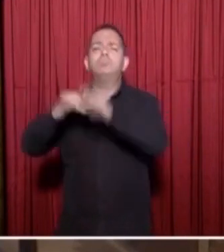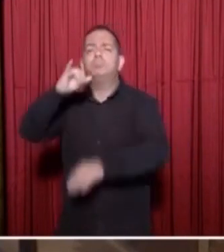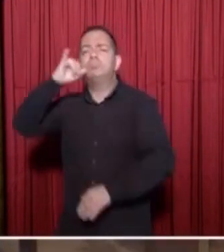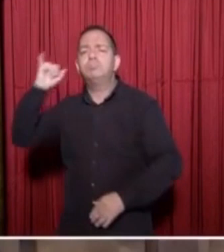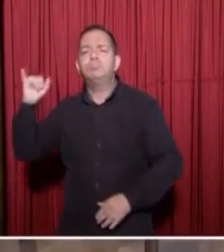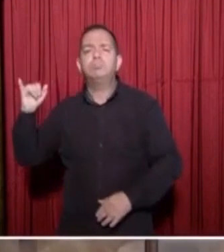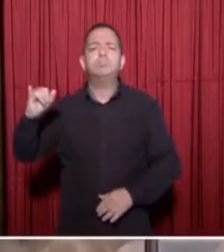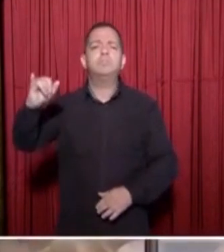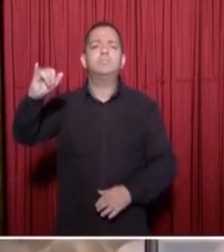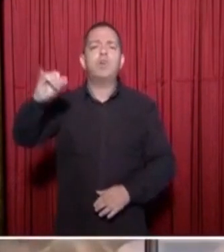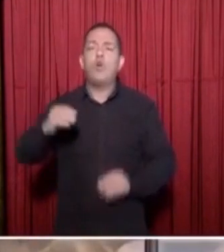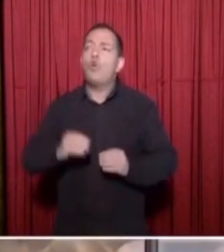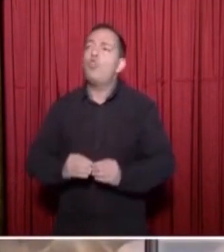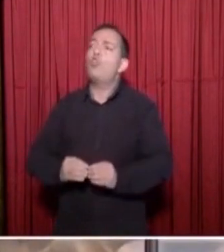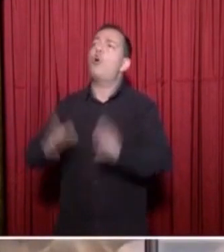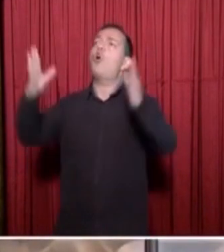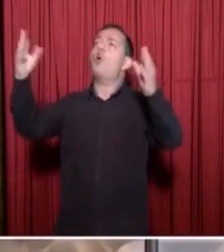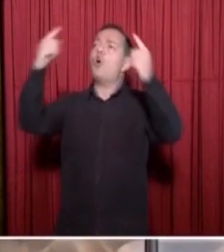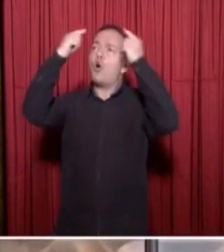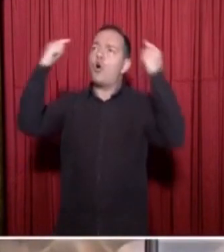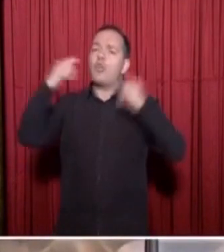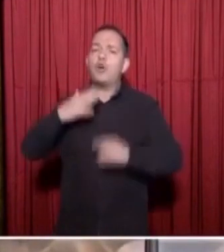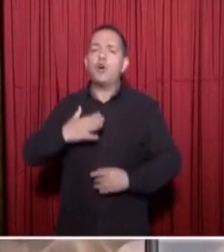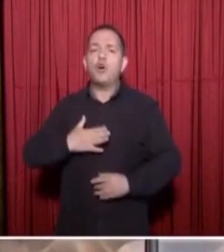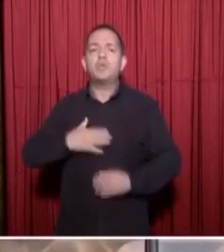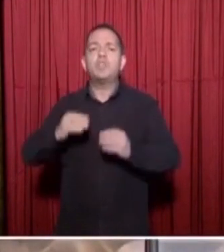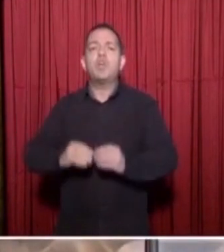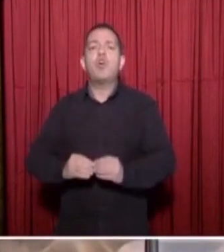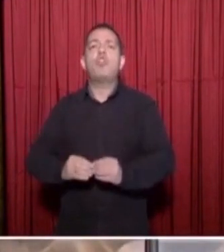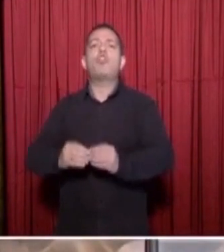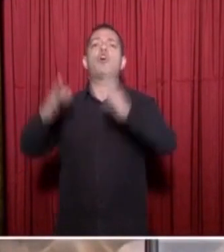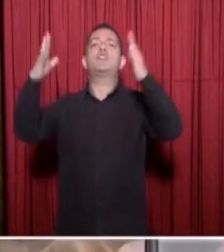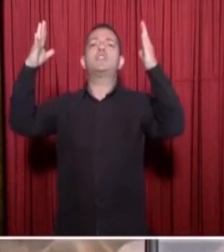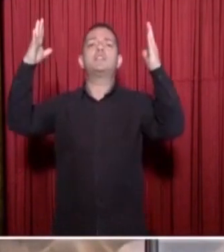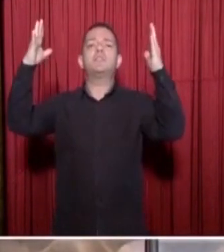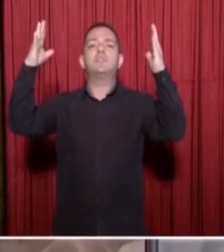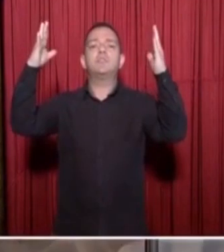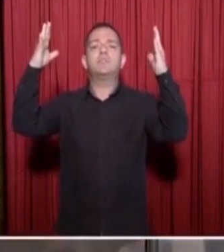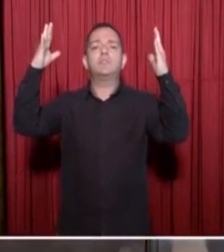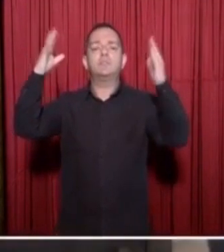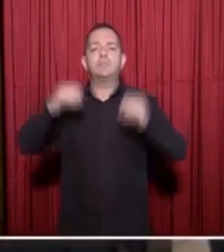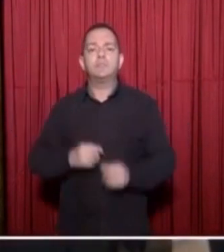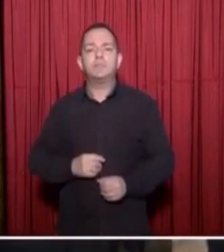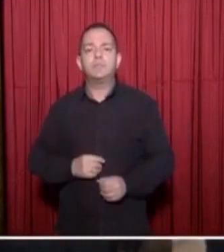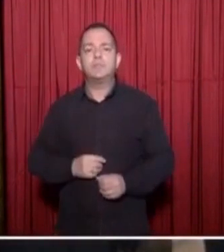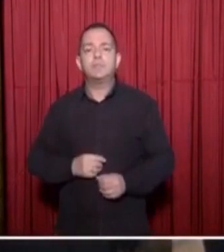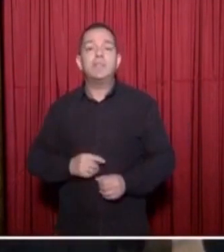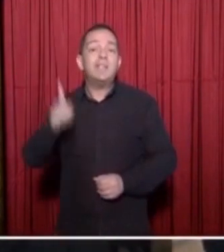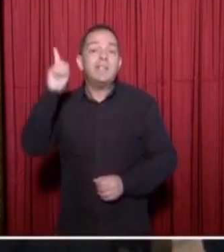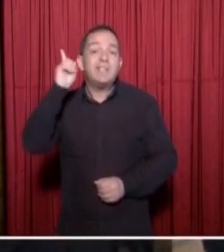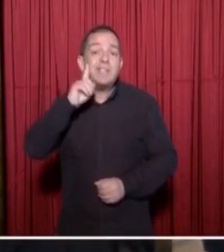αιώνας. Δόξα σοι ο Θεός ημών, δόξα σοι, από καινούς